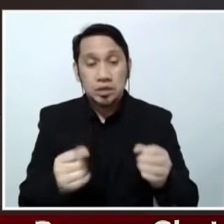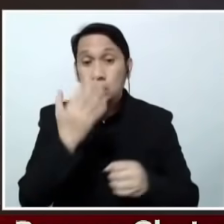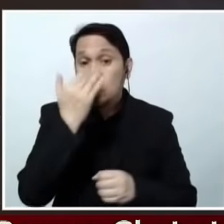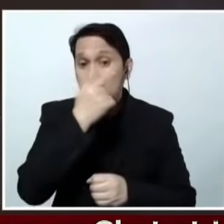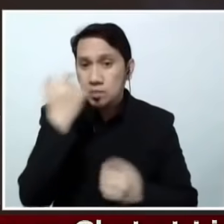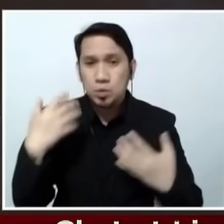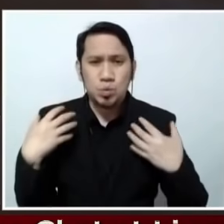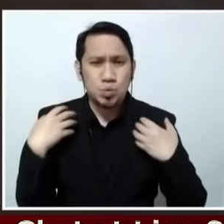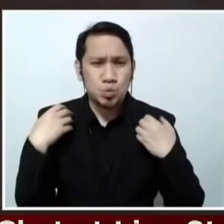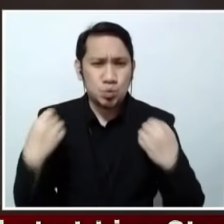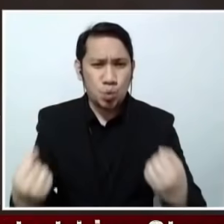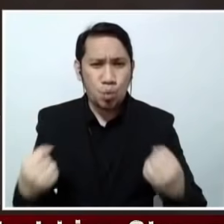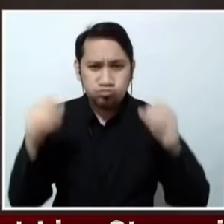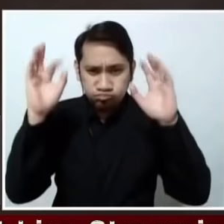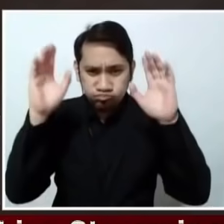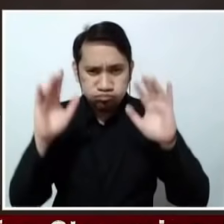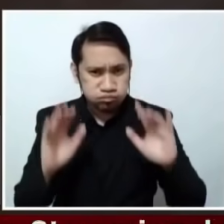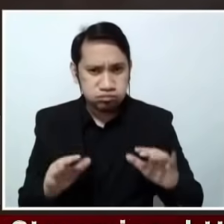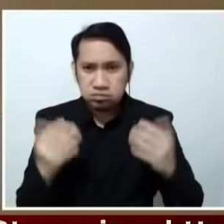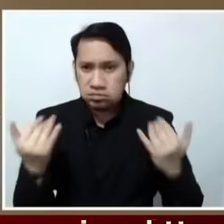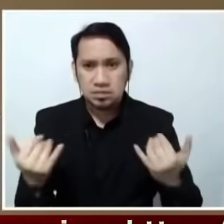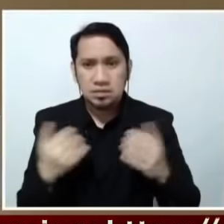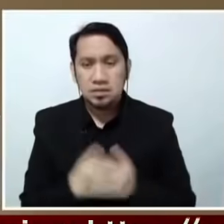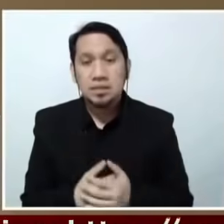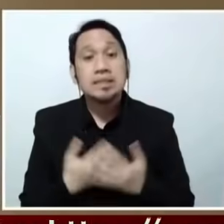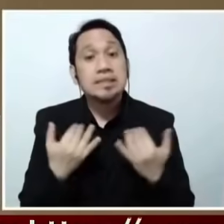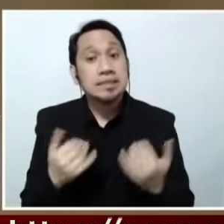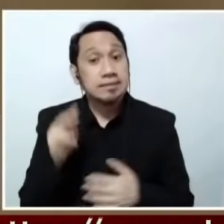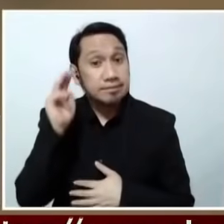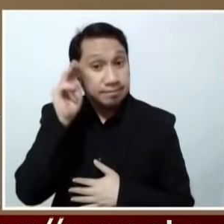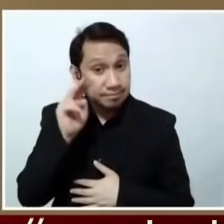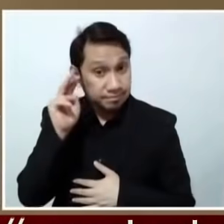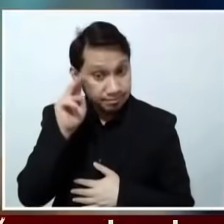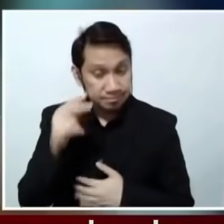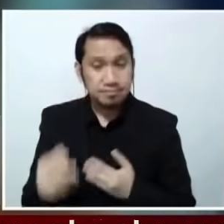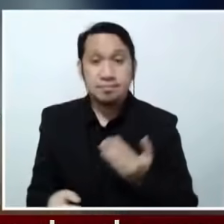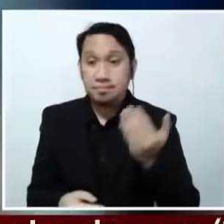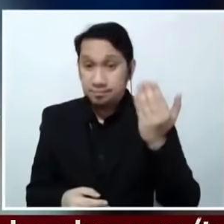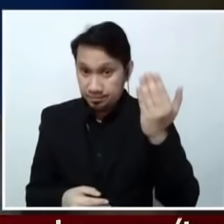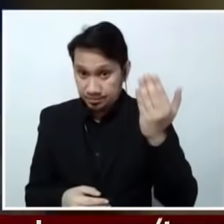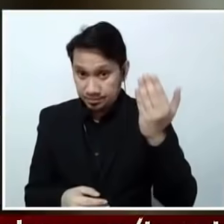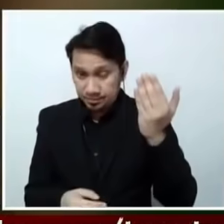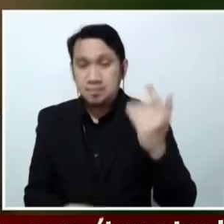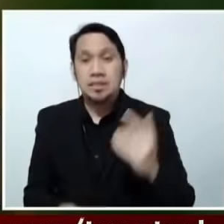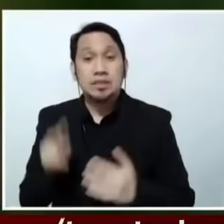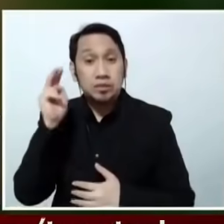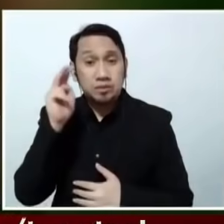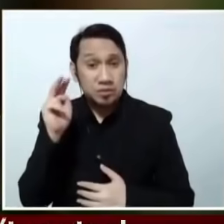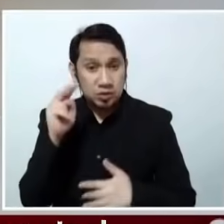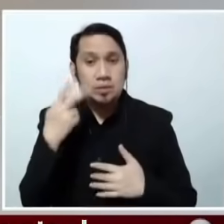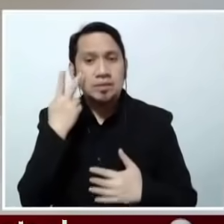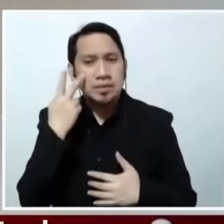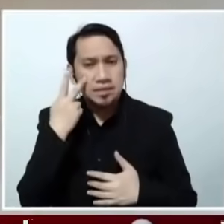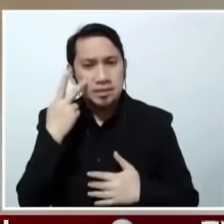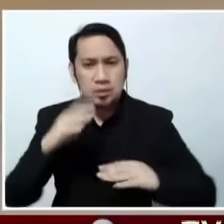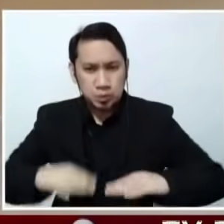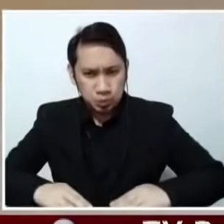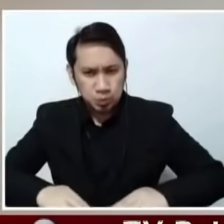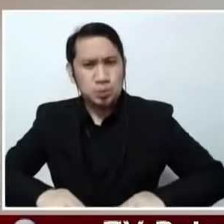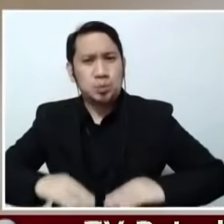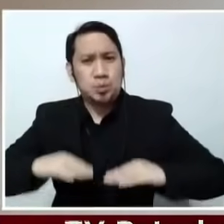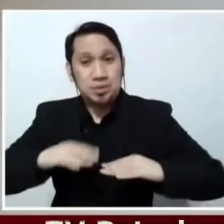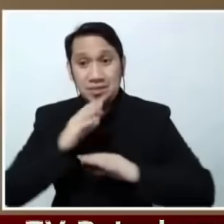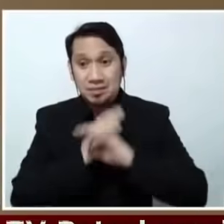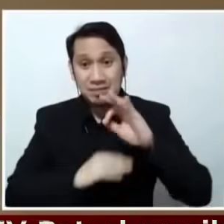na buhos ng ulan kaninang umaga. Sa video na kuha ni Abdul Surain, makikitang halos abot tuhod ang baha sa